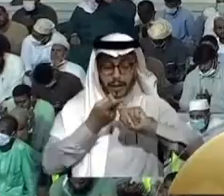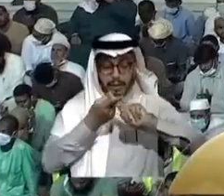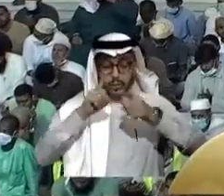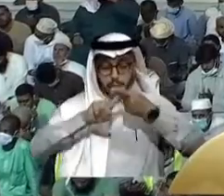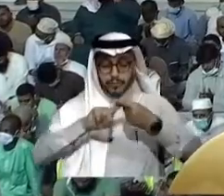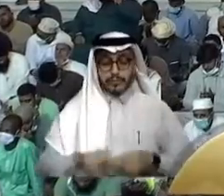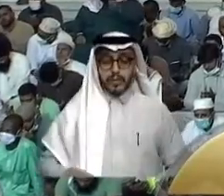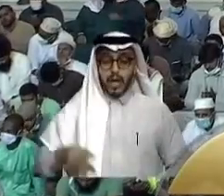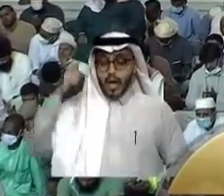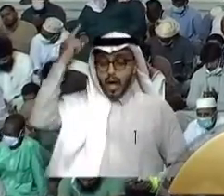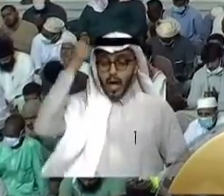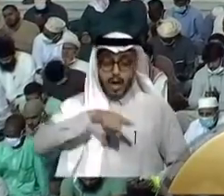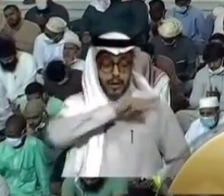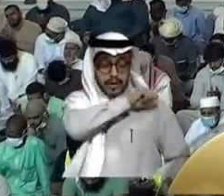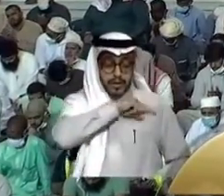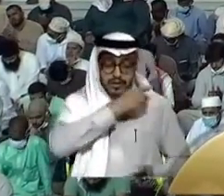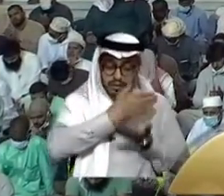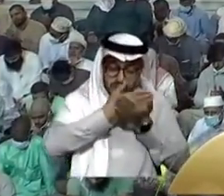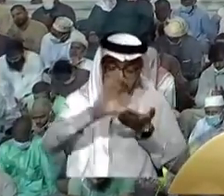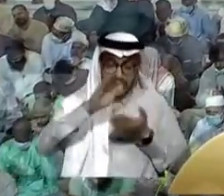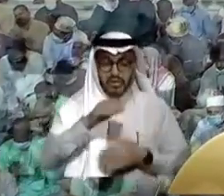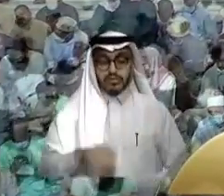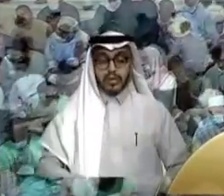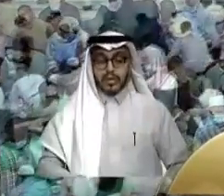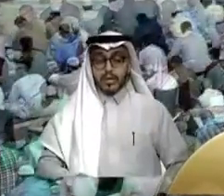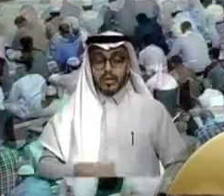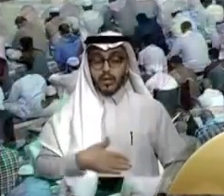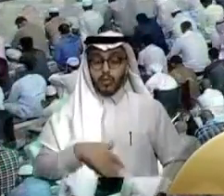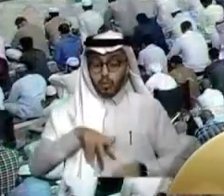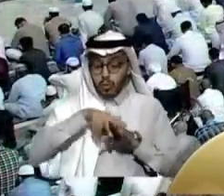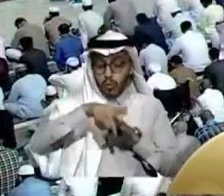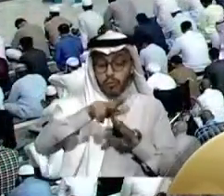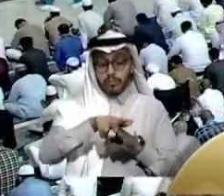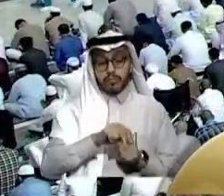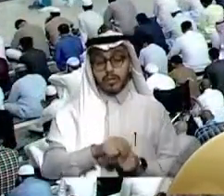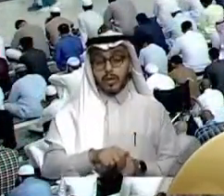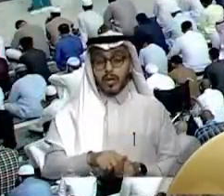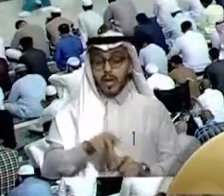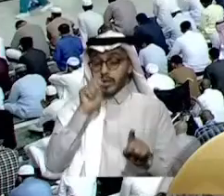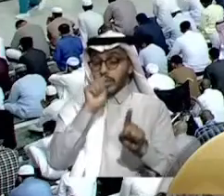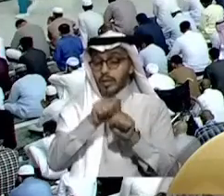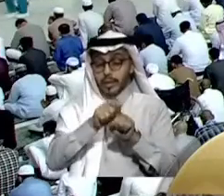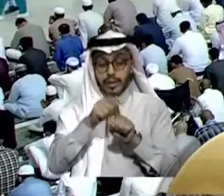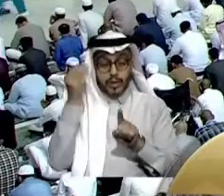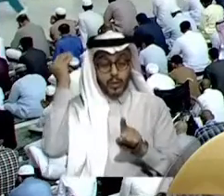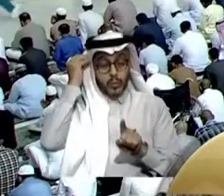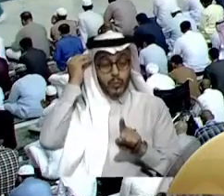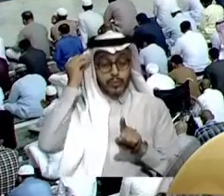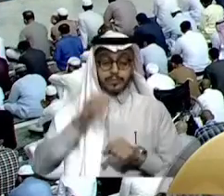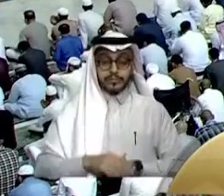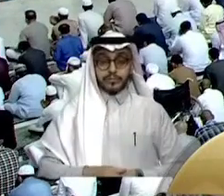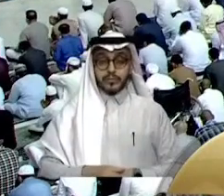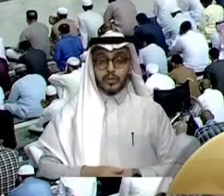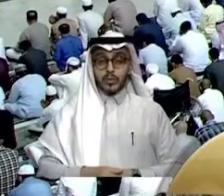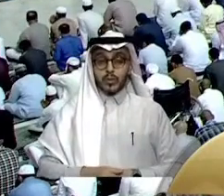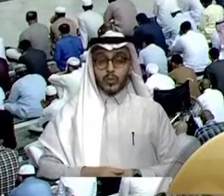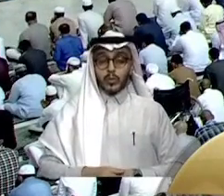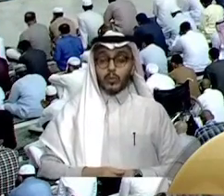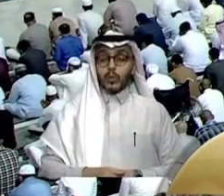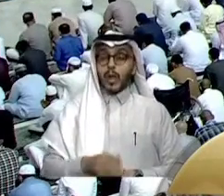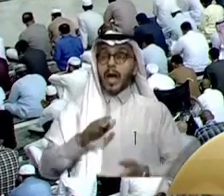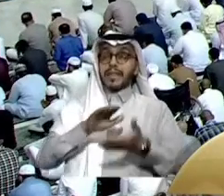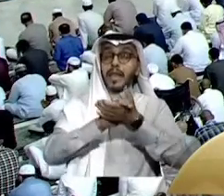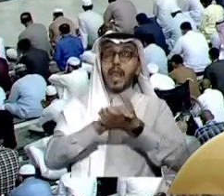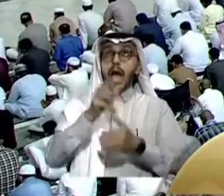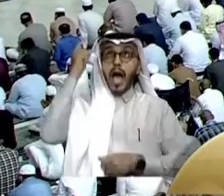القربى وينهى عن الفحشاء والمنكر والبغي يعظكم لعلكم تذكرون.